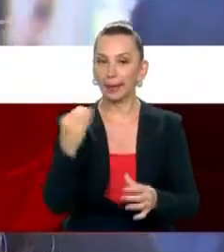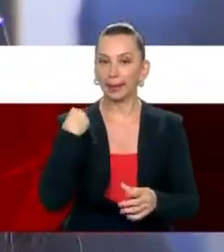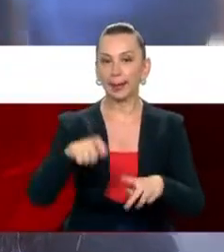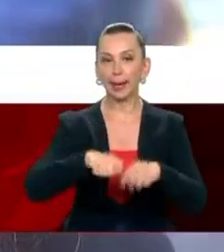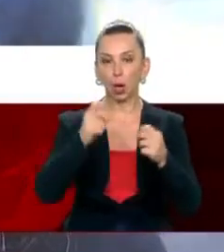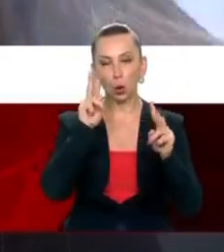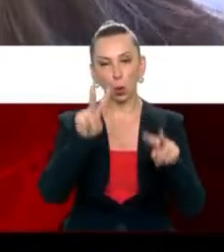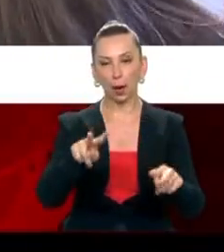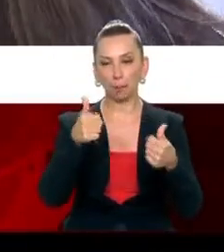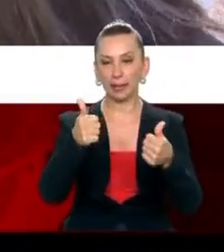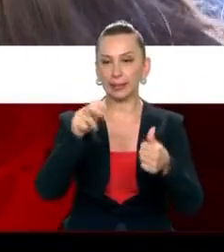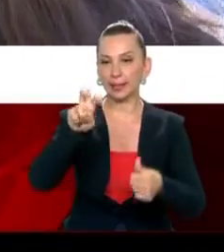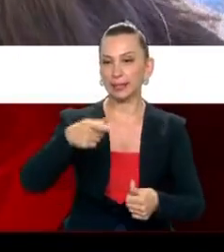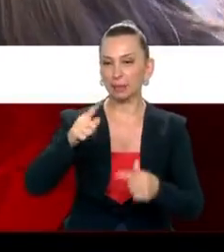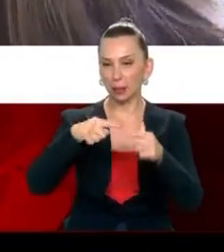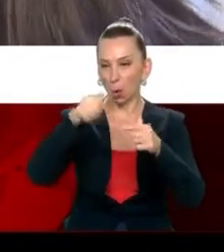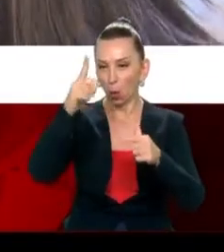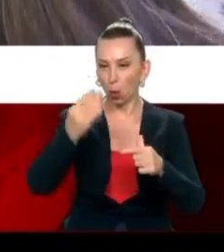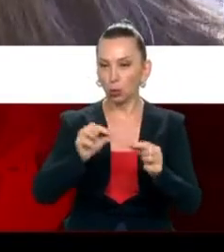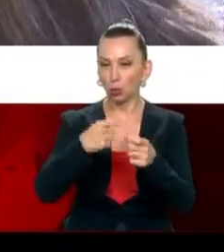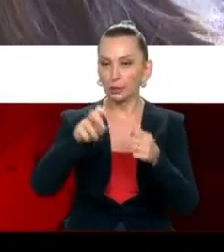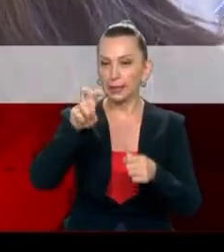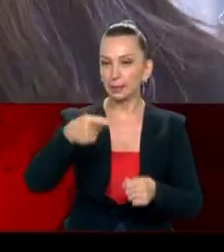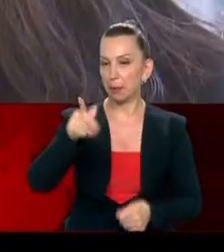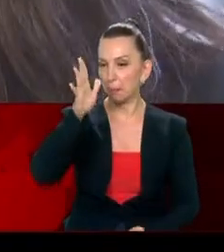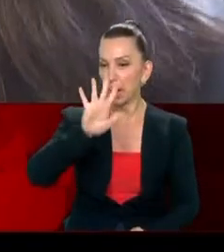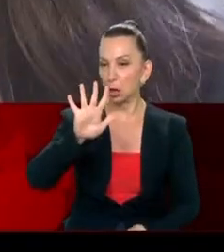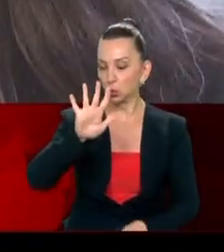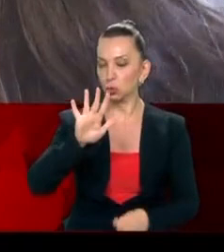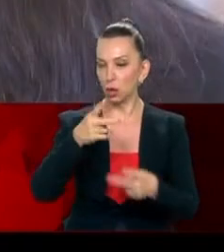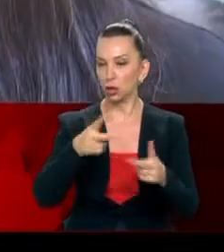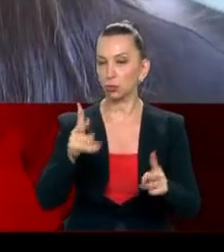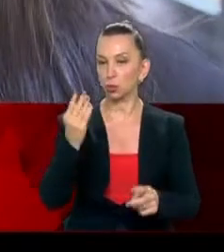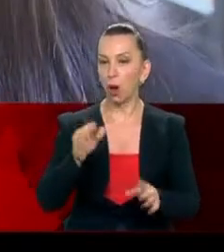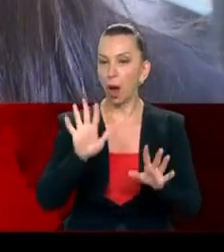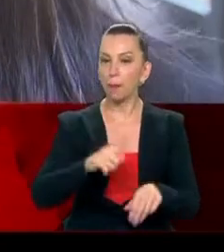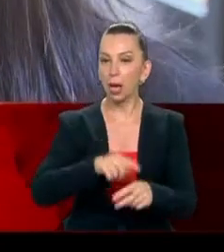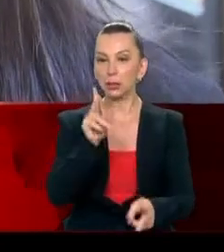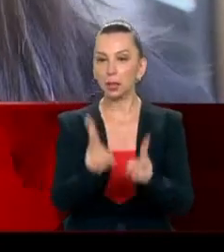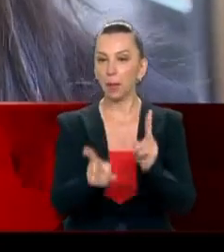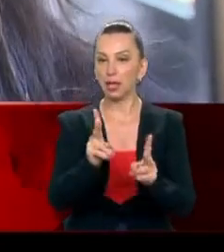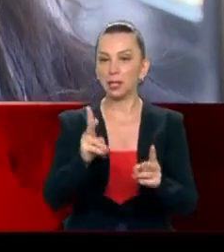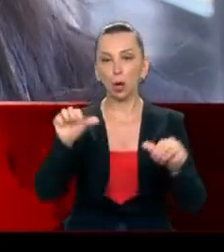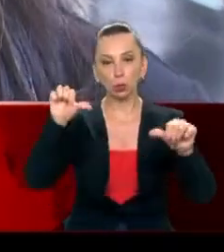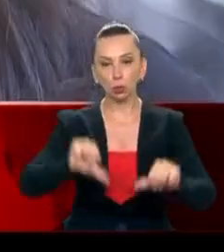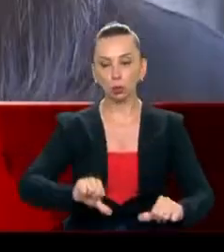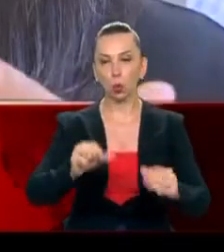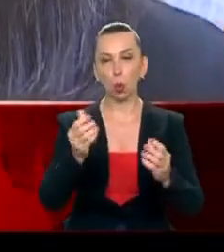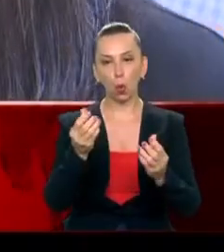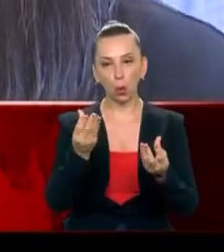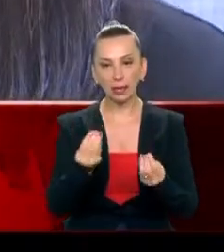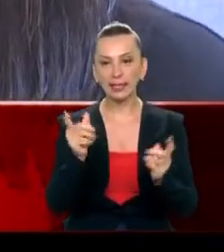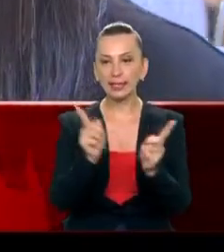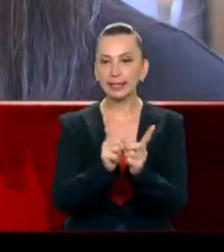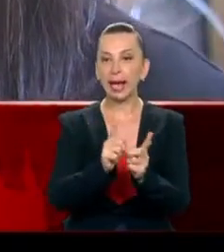rekorlar görebiliriz. 8000'i geçerse borsa 8500 yolu açılmış olacak. Ama zaman zaman düşüşler olacaktır. O yüzden